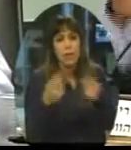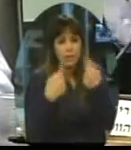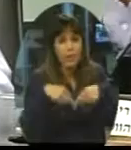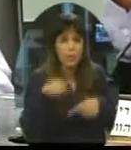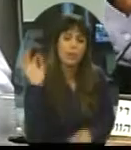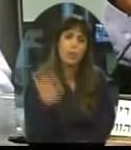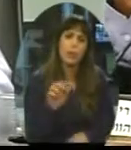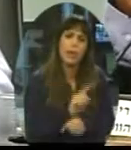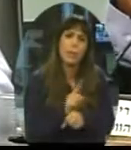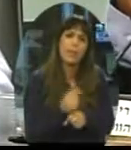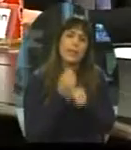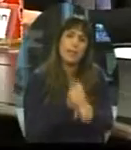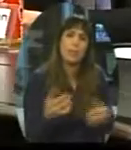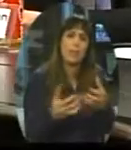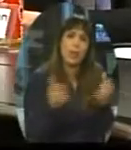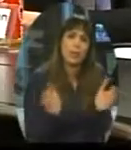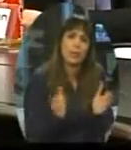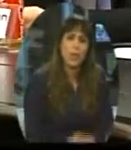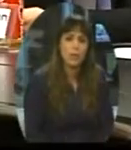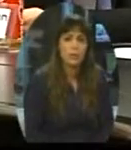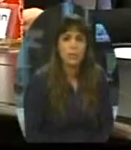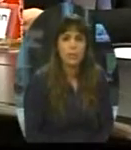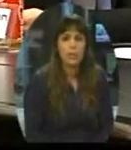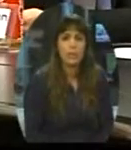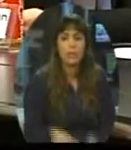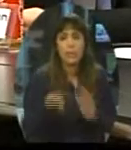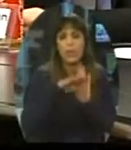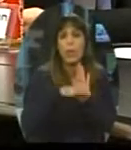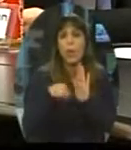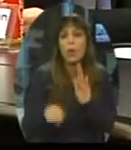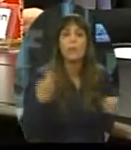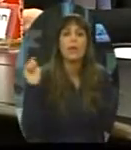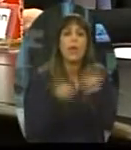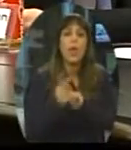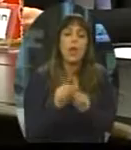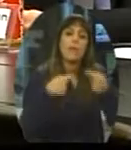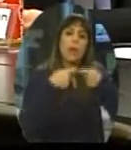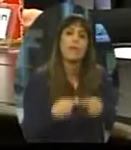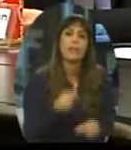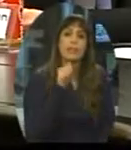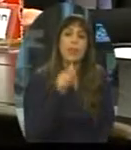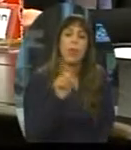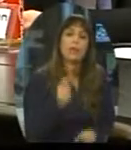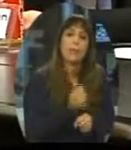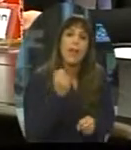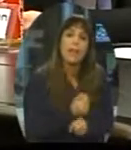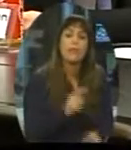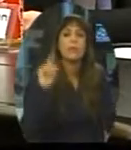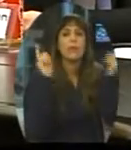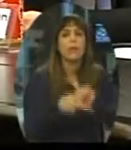מיידי בייצוג של הסיעות הקטנות. החוקים האלה לא יהפכו חברי כנסת שלא רוצים לעבוד לחברי כנסת